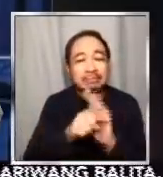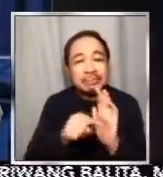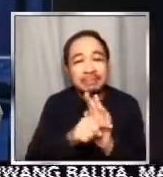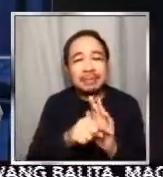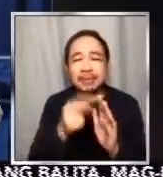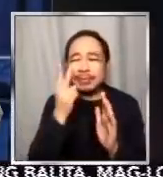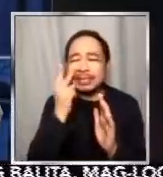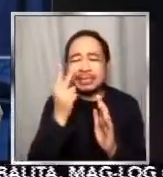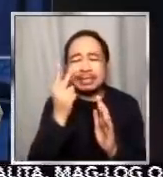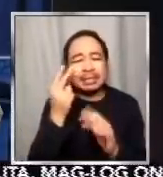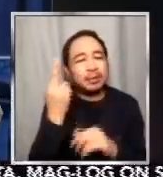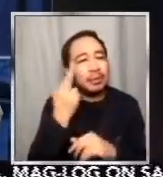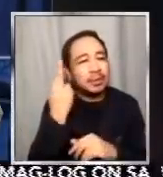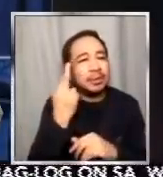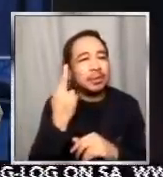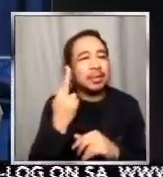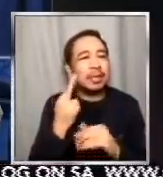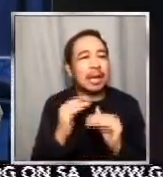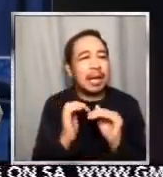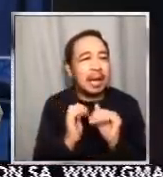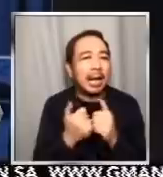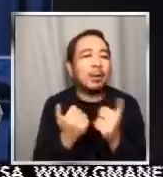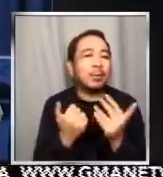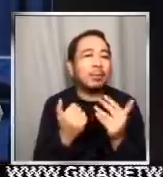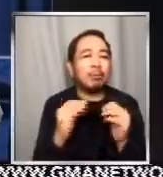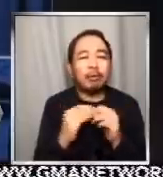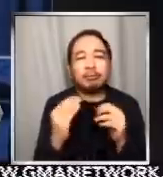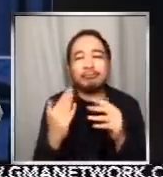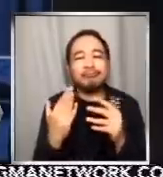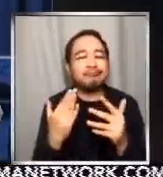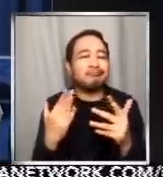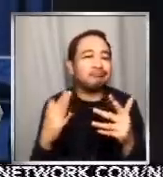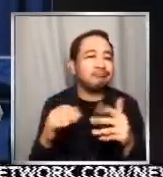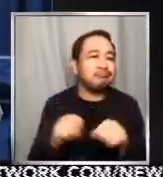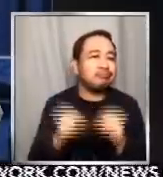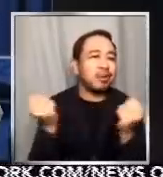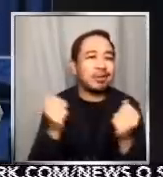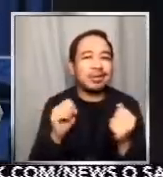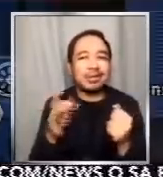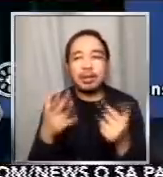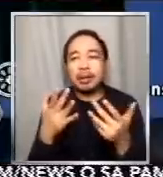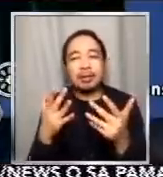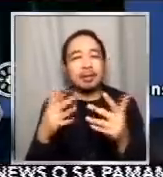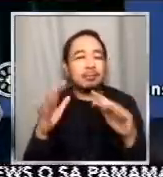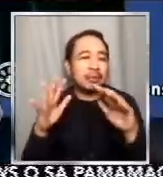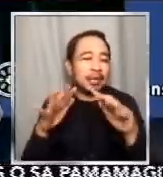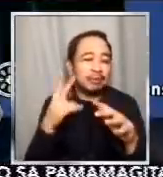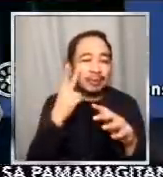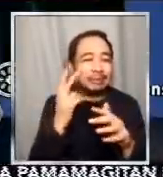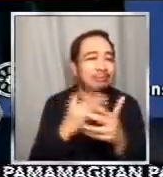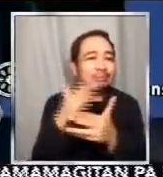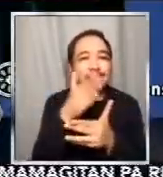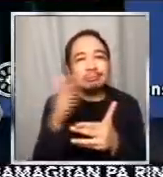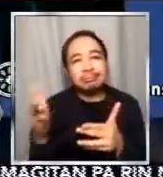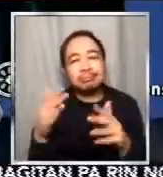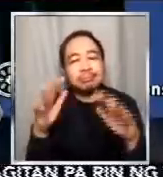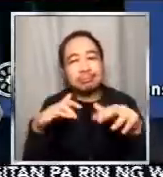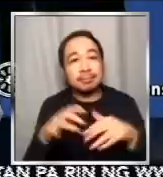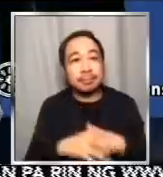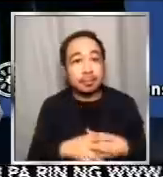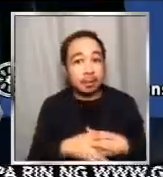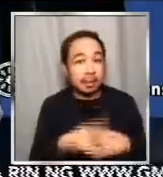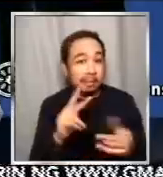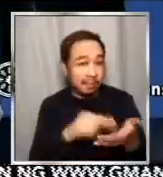para magkaroon ng konting break from yung mga kalamidad na binibisita niya. Are you saying that making jokes